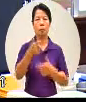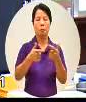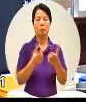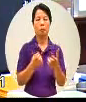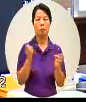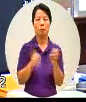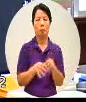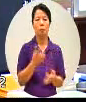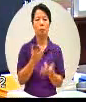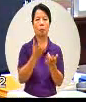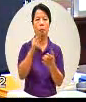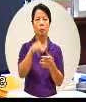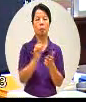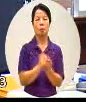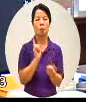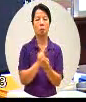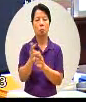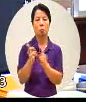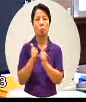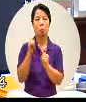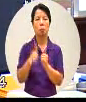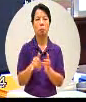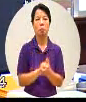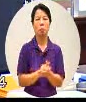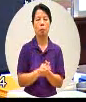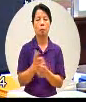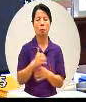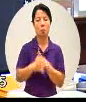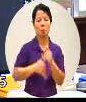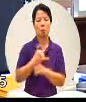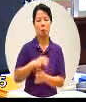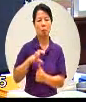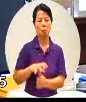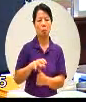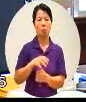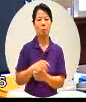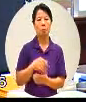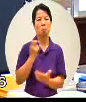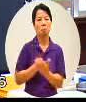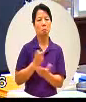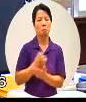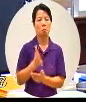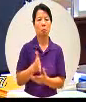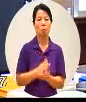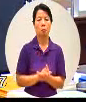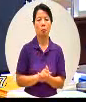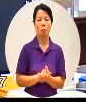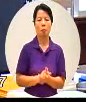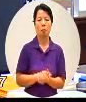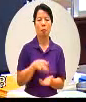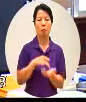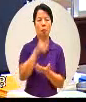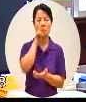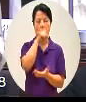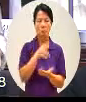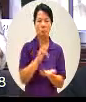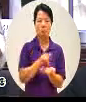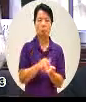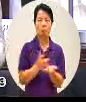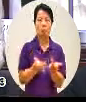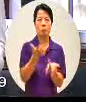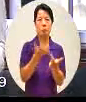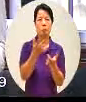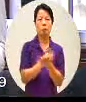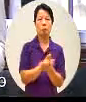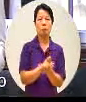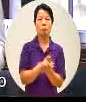对我们整个百姓的生命威胁严不严重？ 戴澳新的部分其实它的焚化炉